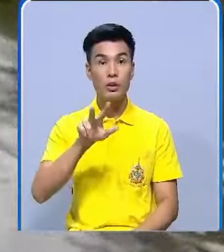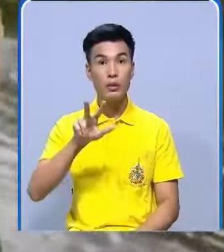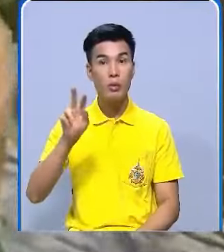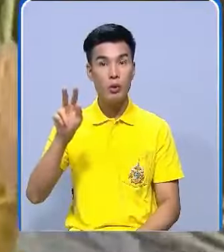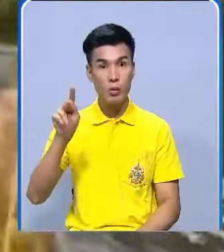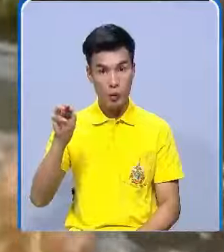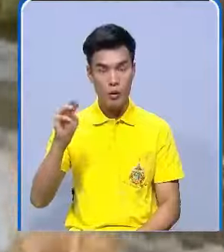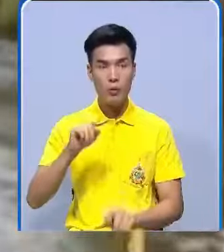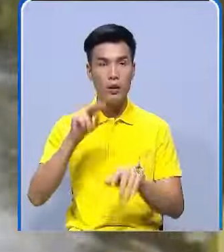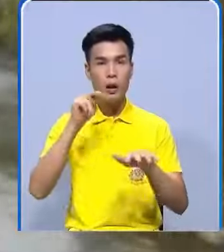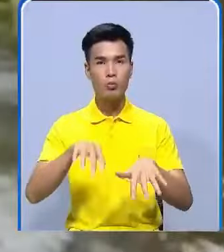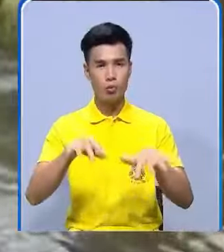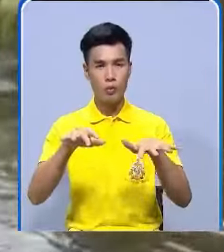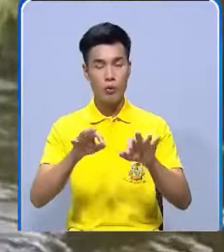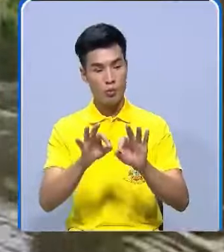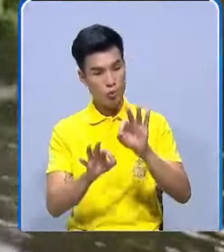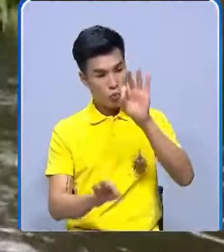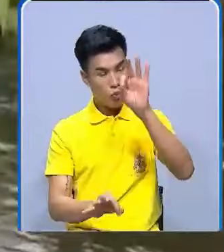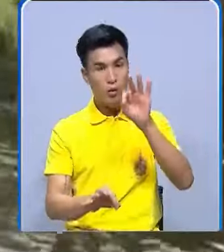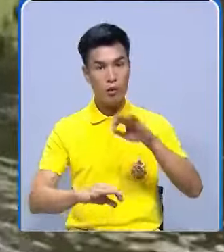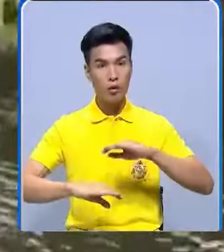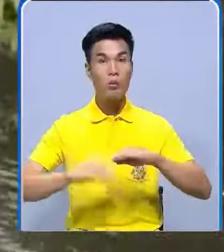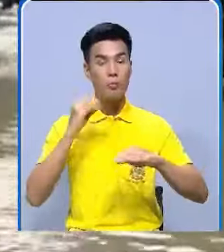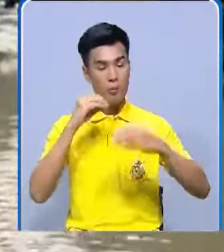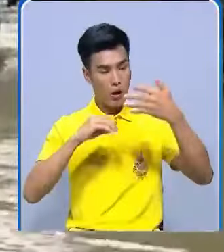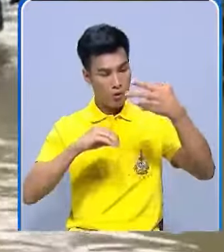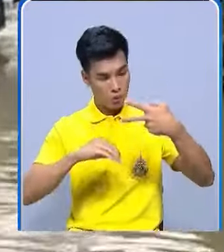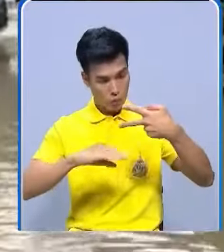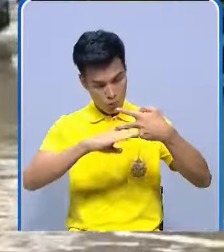ขังบางจุดสูงถึงครึ่งตัวบ้านเลยค่ะ